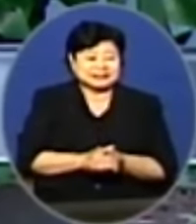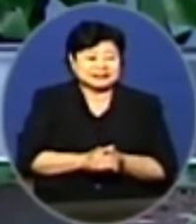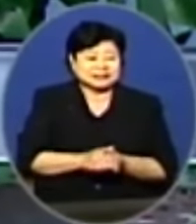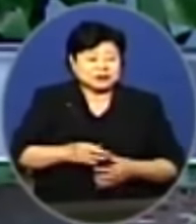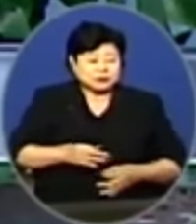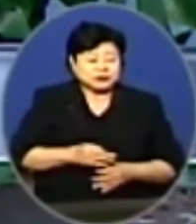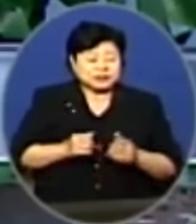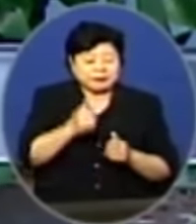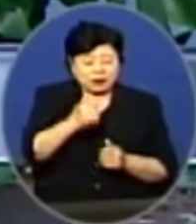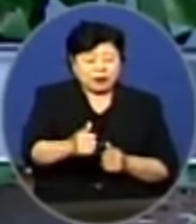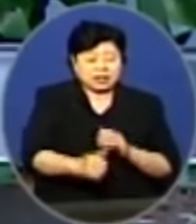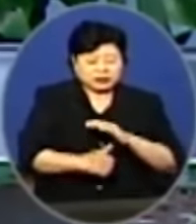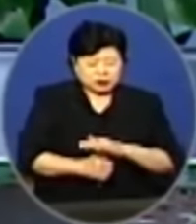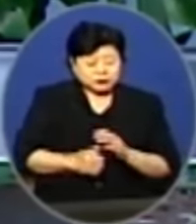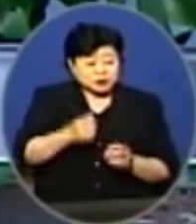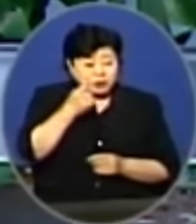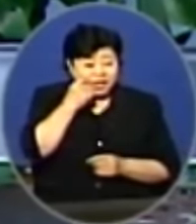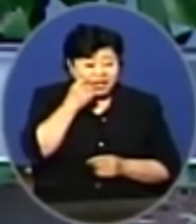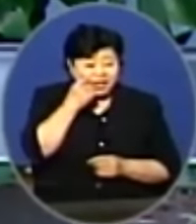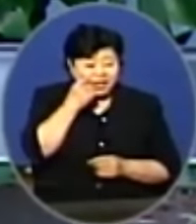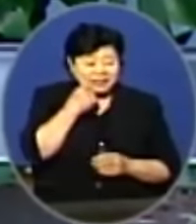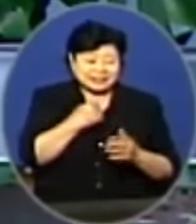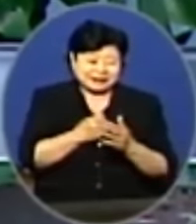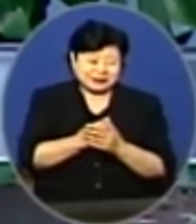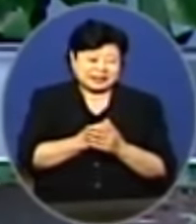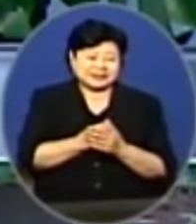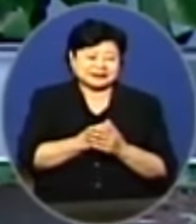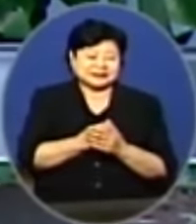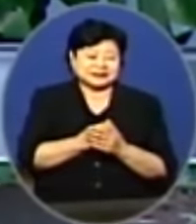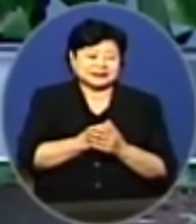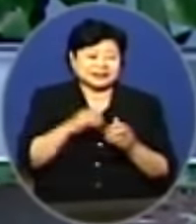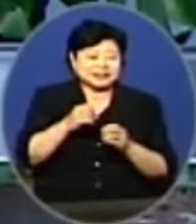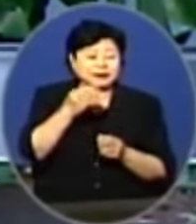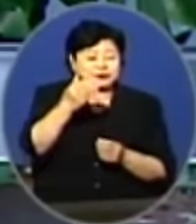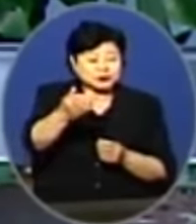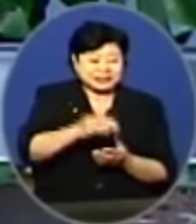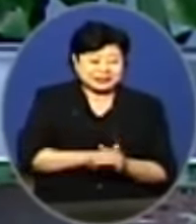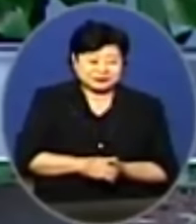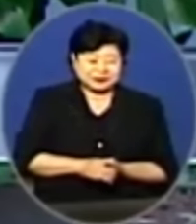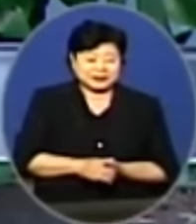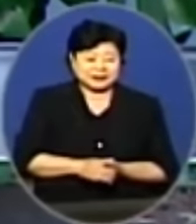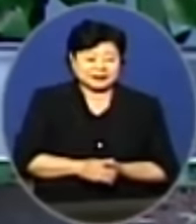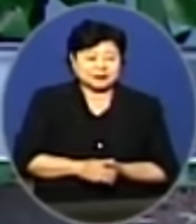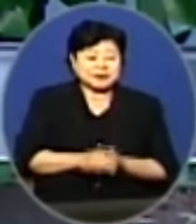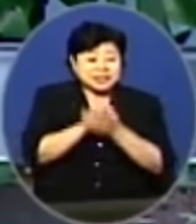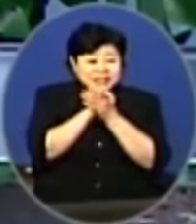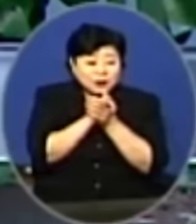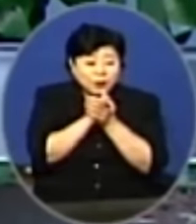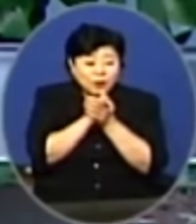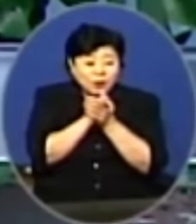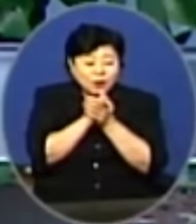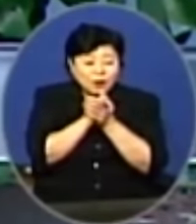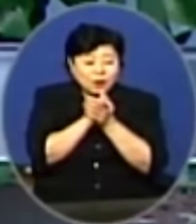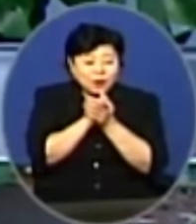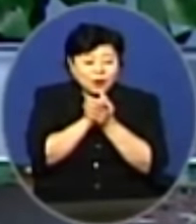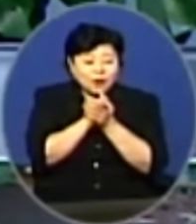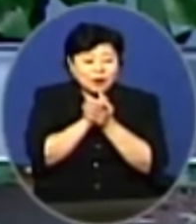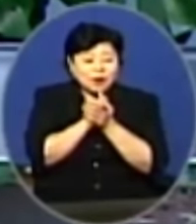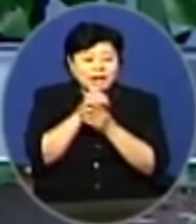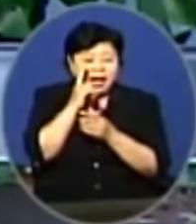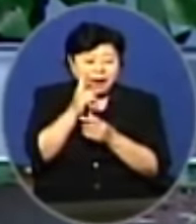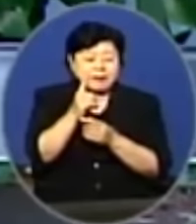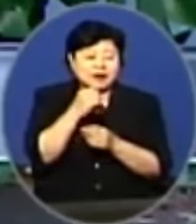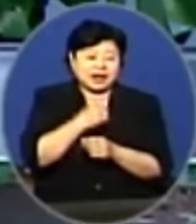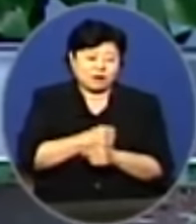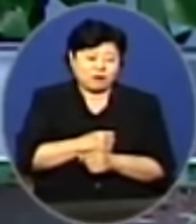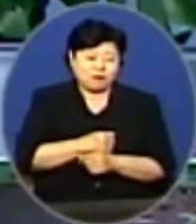불의한 재판관이 견딜 수 없지 않습니까? 그러므로 응답을 해준 것입니다. 여러분, 기도를 한번 하되